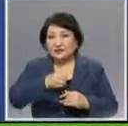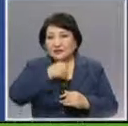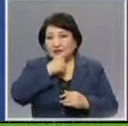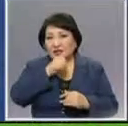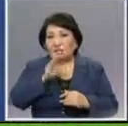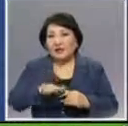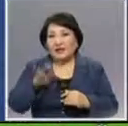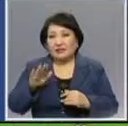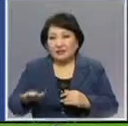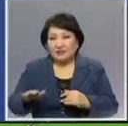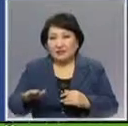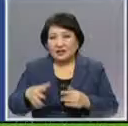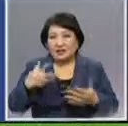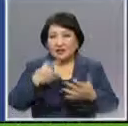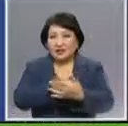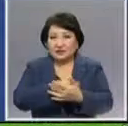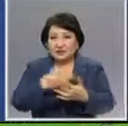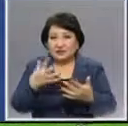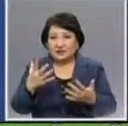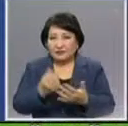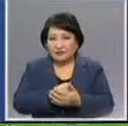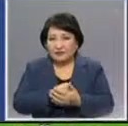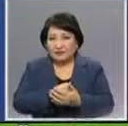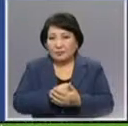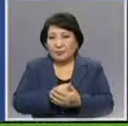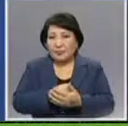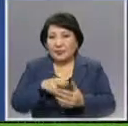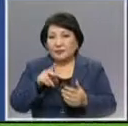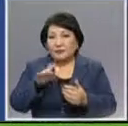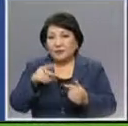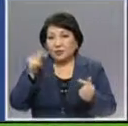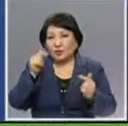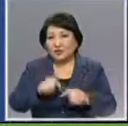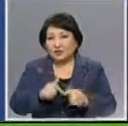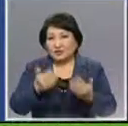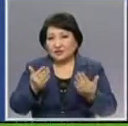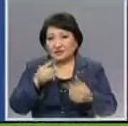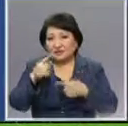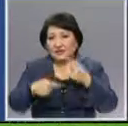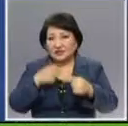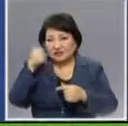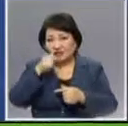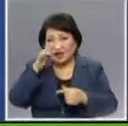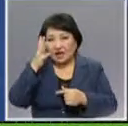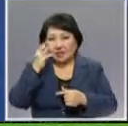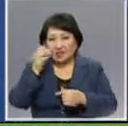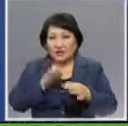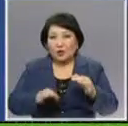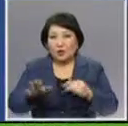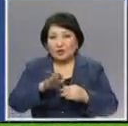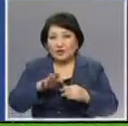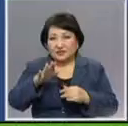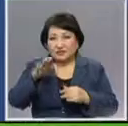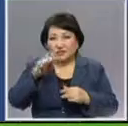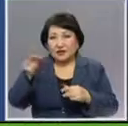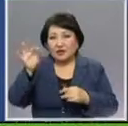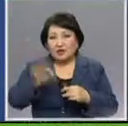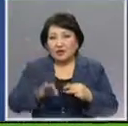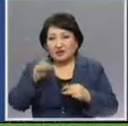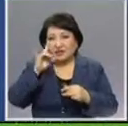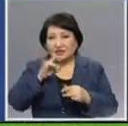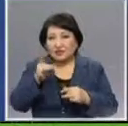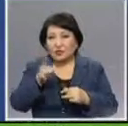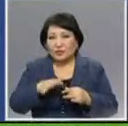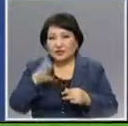балалар вакцина алып жатыр примакокқа қарсы. Енді келесі жылы Алматы облысы, Батыс Қазақстан облысы және Алматы қаласында